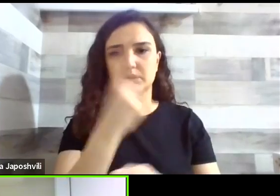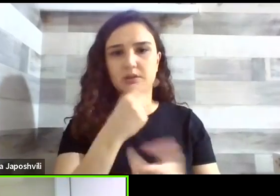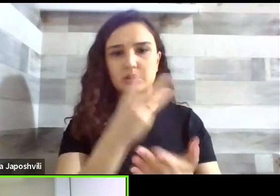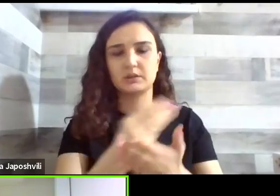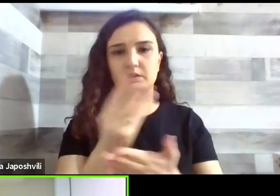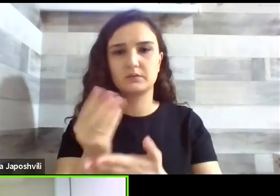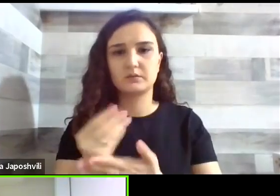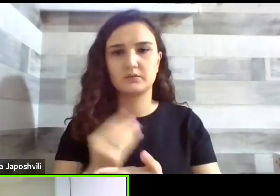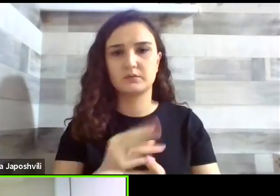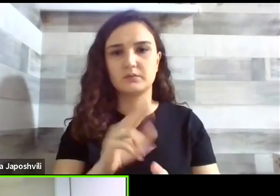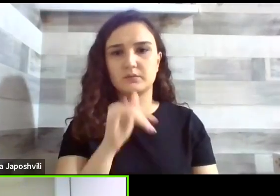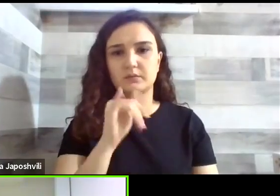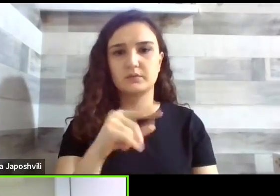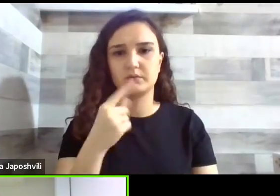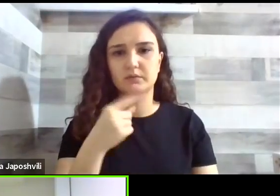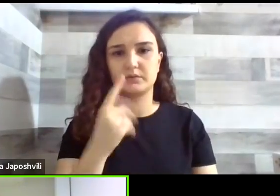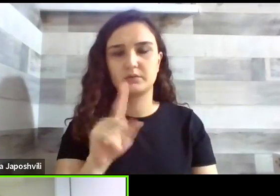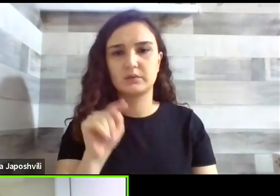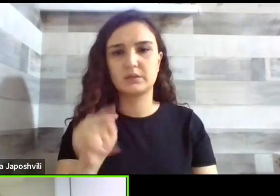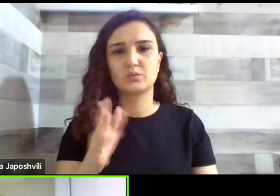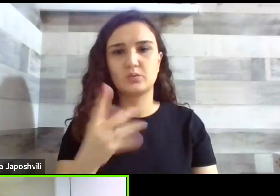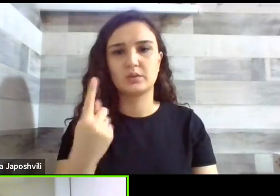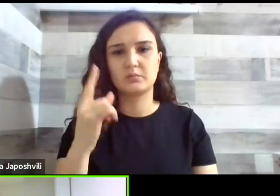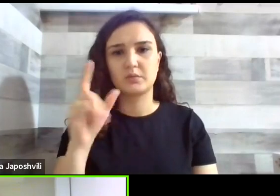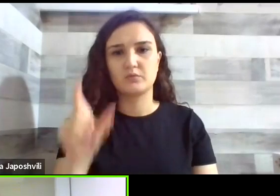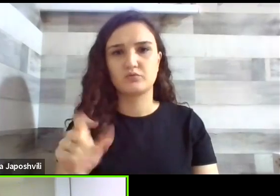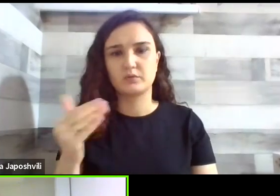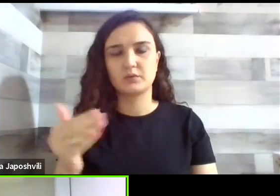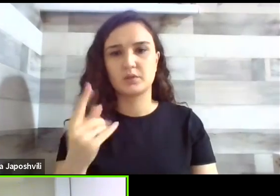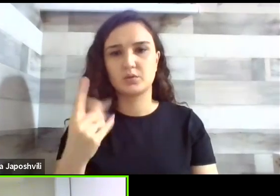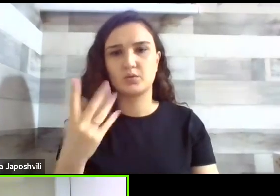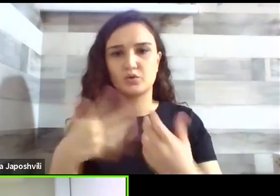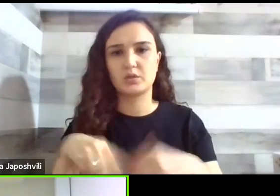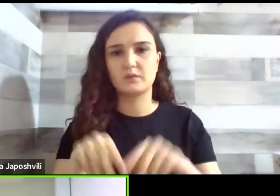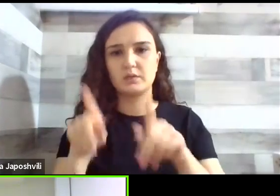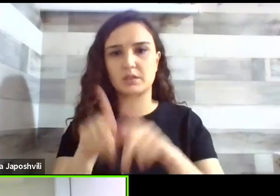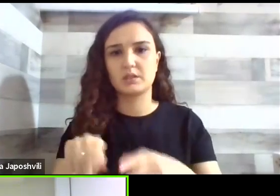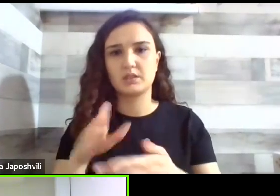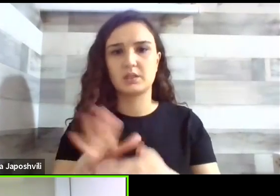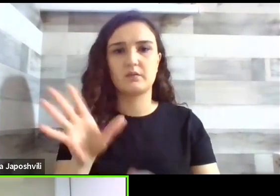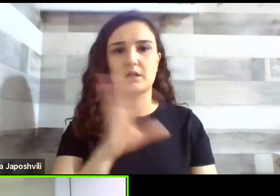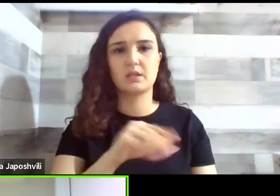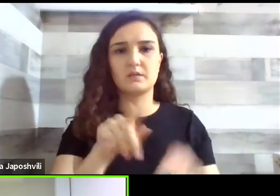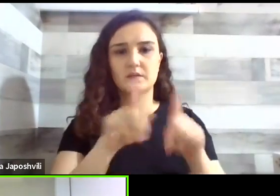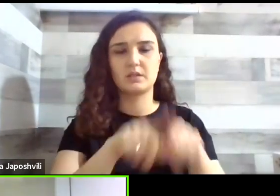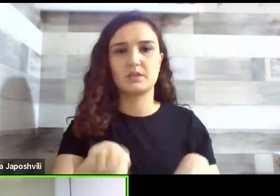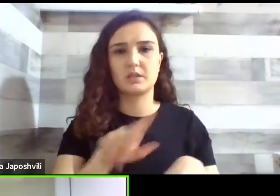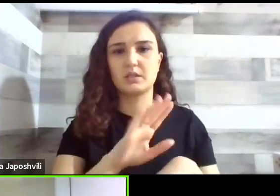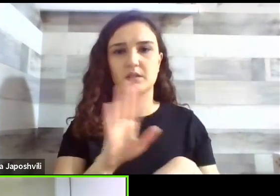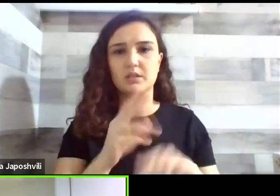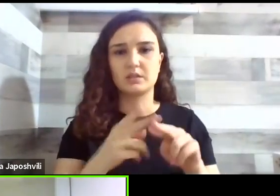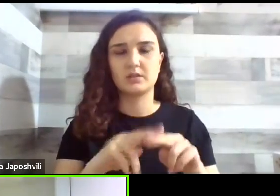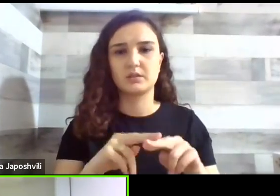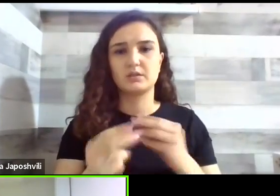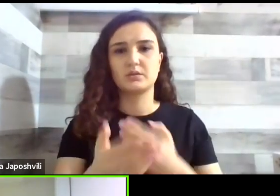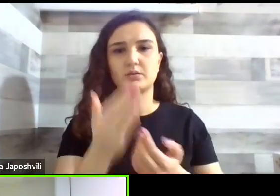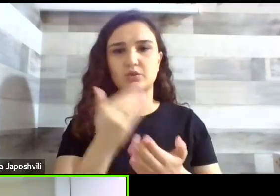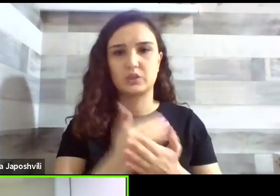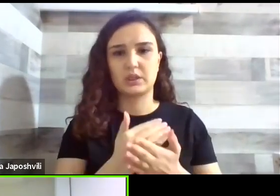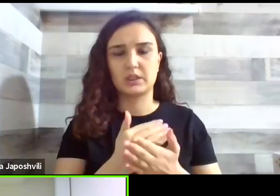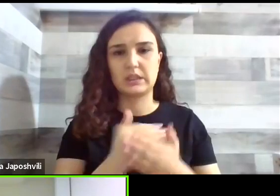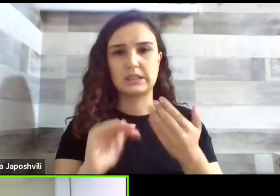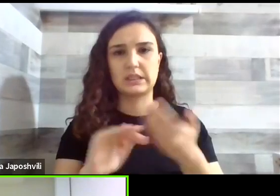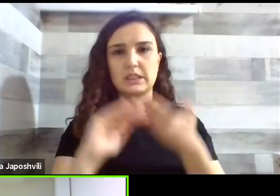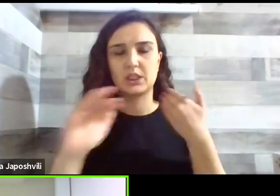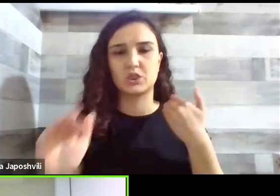რა თქმა უნდა, და ვერ ვიტყვით, რომ ეს თუ ერთი ბავშვისთვის და ერთი ოჯახისთვის ასეა, ესე იგი ყველასთვის, რა თქმა უნდა, შედეგიც, თქვა,